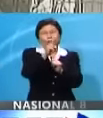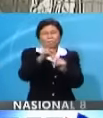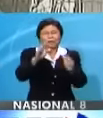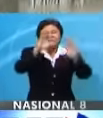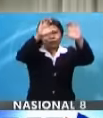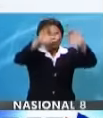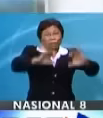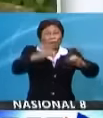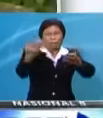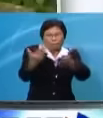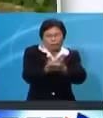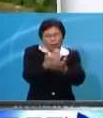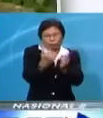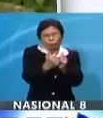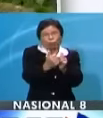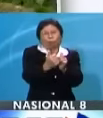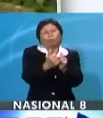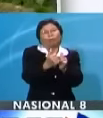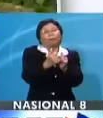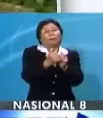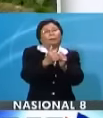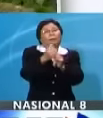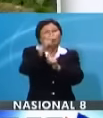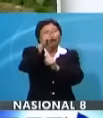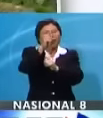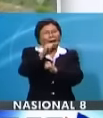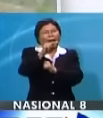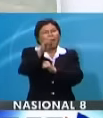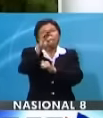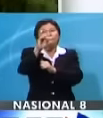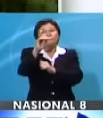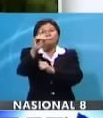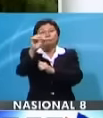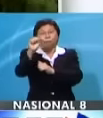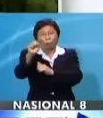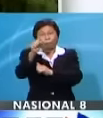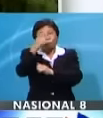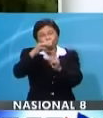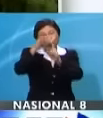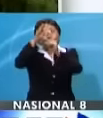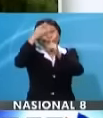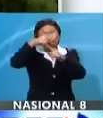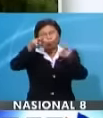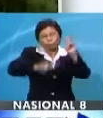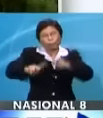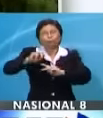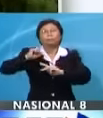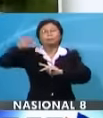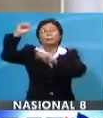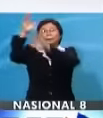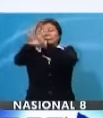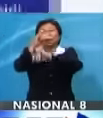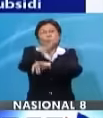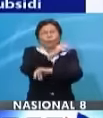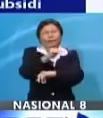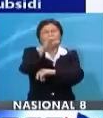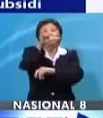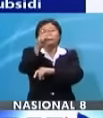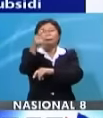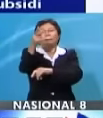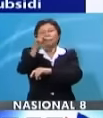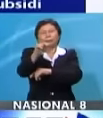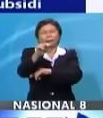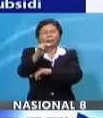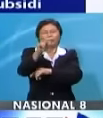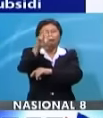baru melalui Strategi Lautan Biru Kebangsaan NBOS khusus untuk penduduk Sabah, Sarawak dan Labuan, iaitu